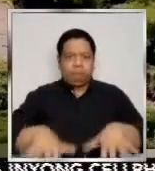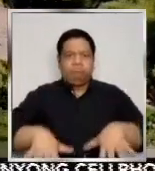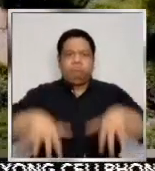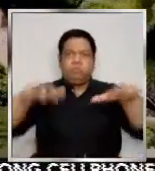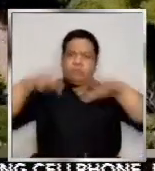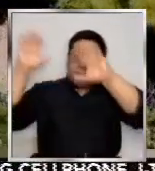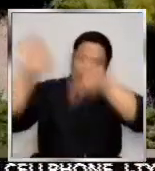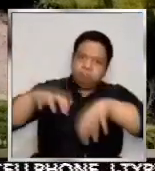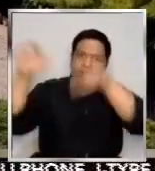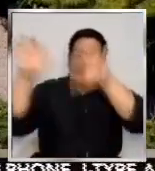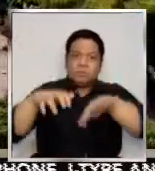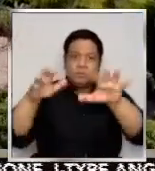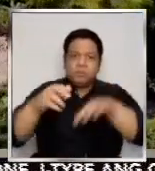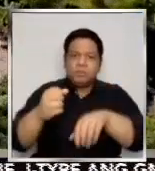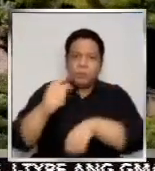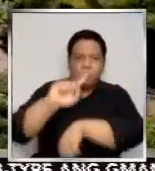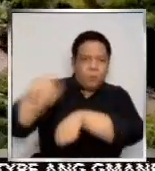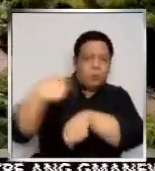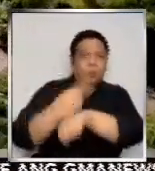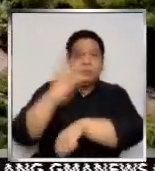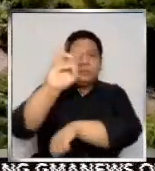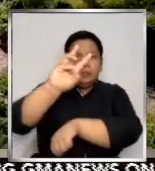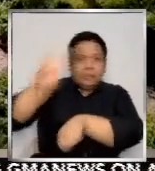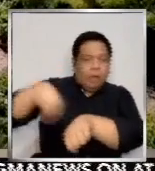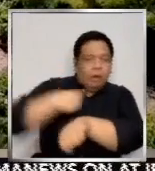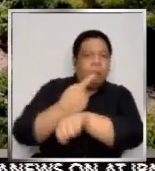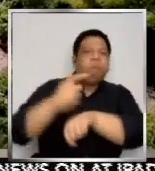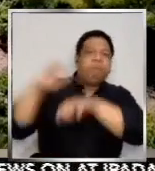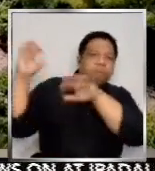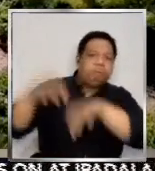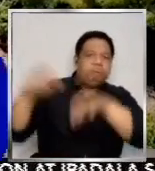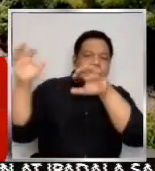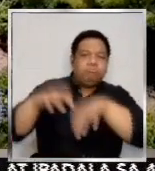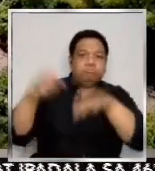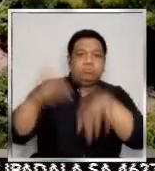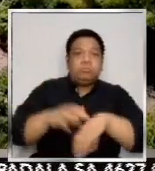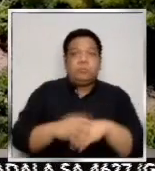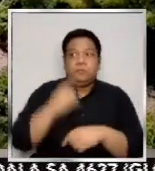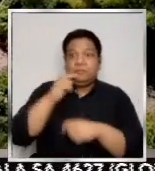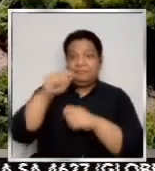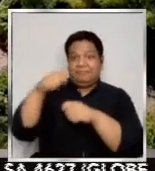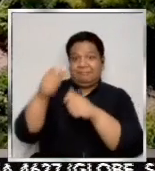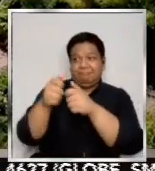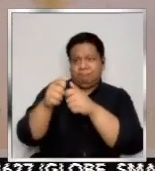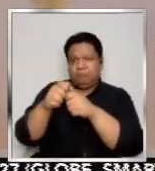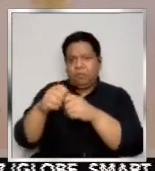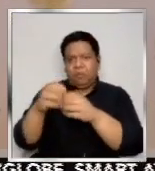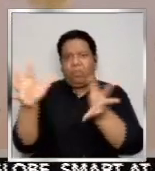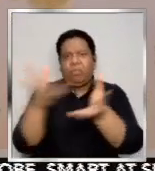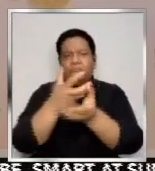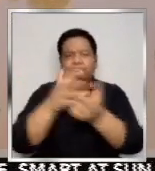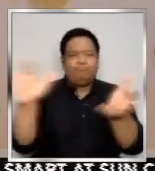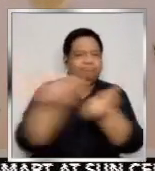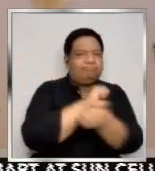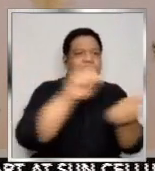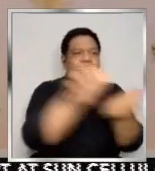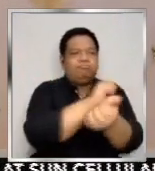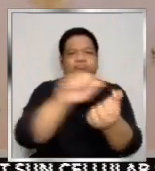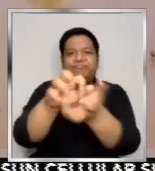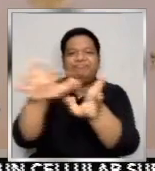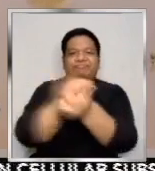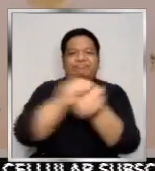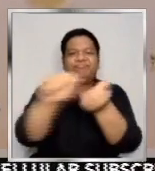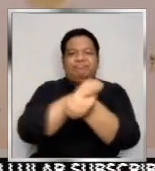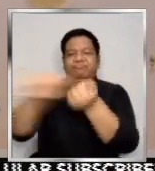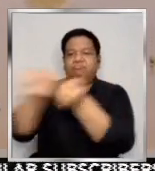kay AJ Jolata na kumuha ng video, wala raw natira sa mga pananim na palay nang magsasaka roon. Ang masaklap katatanim lang daw